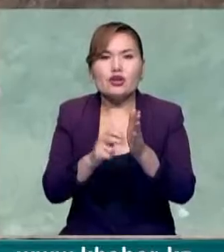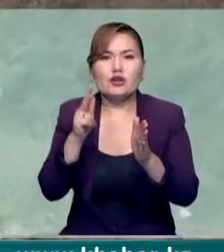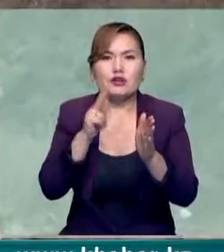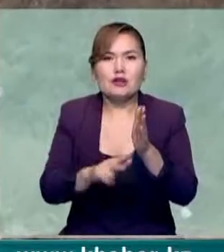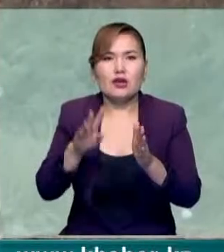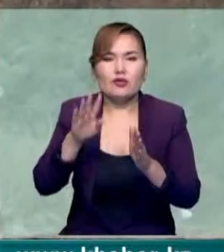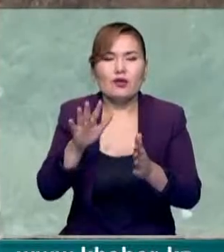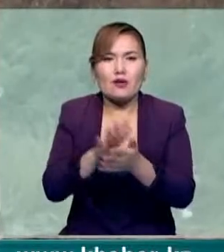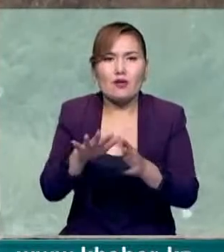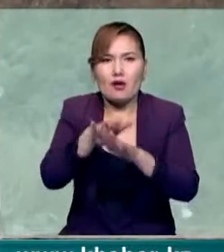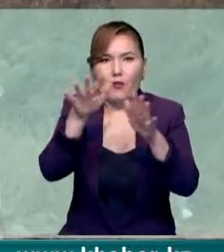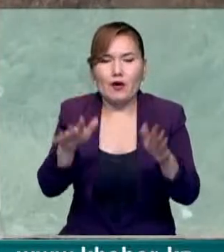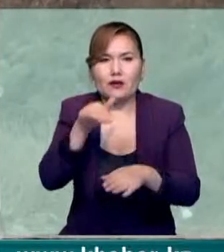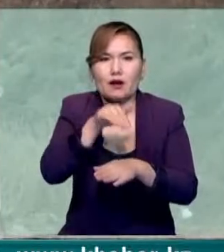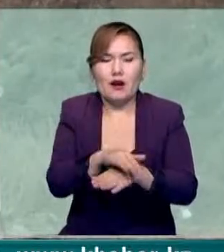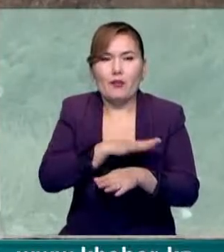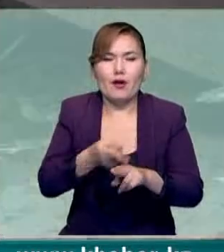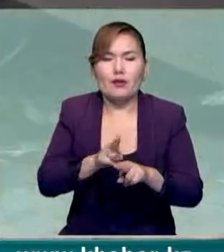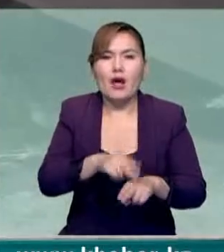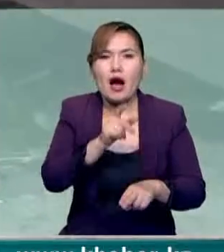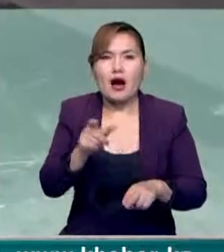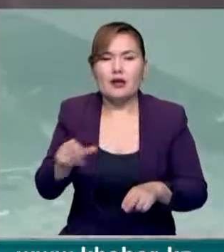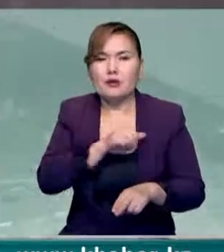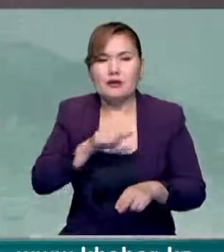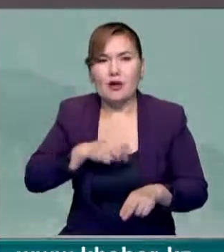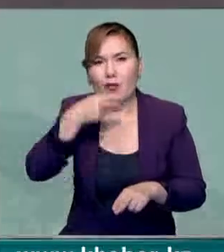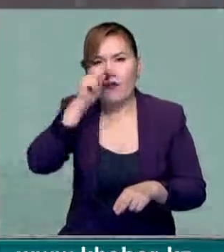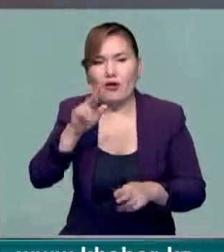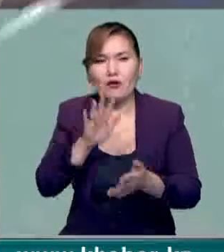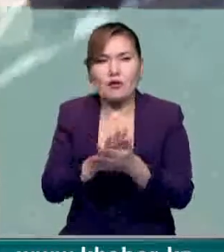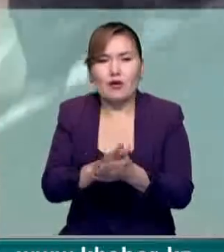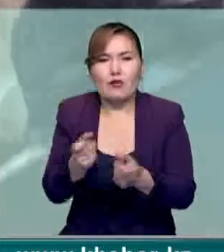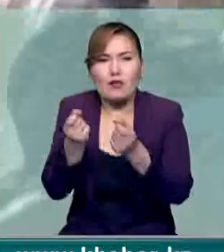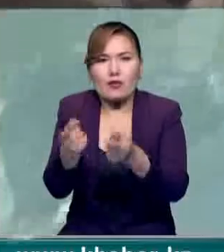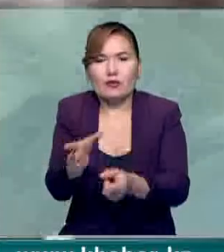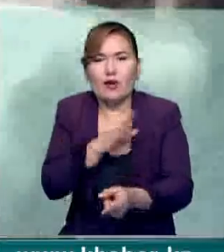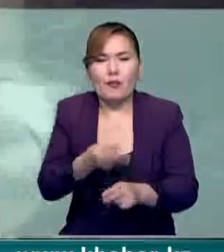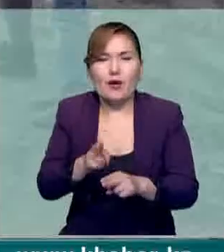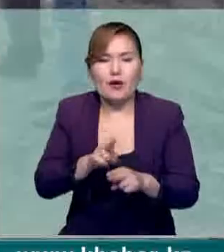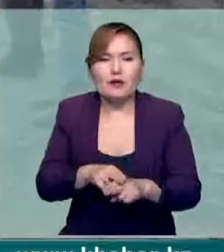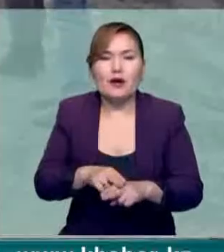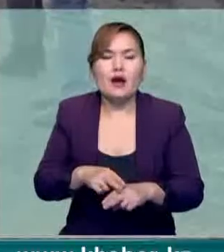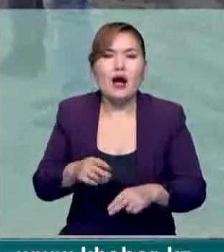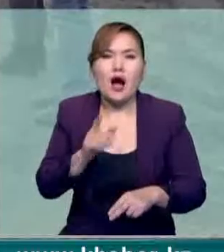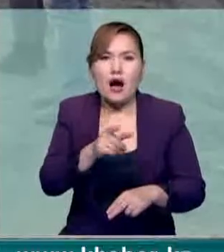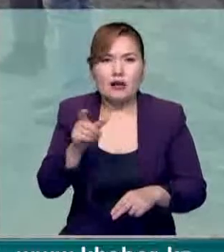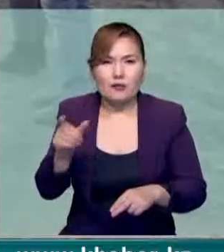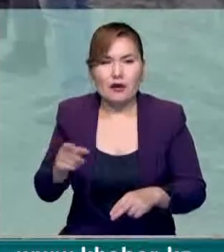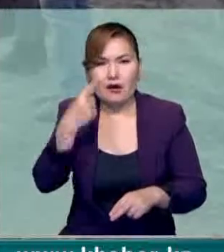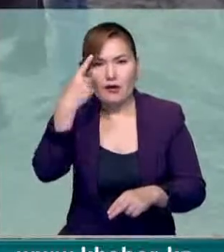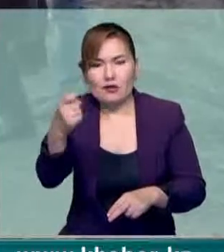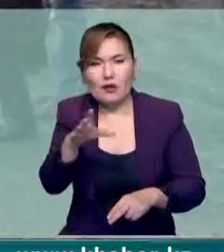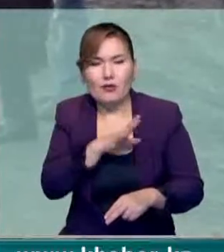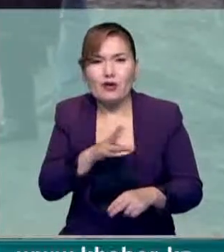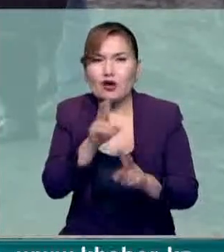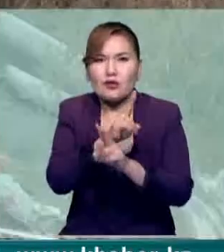орынды анықтады. Олардың барлығын тұрғындар заңсыз өздеріне ыңғайлап жасап алған. Жауаптыларға талай мәрте ескерту де жасалды. Алайда